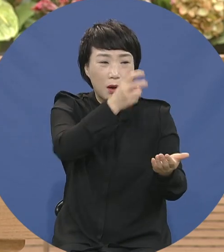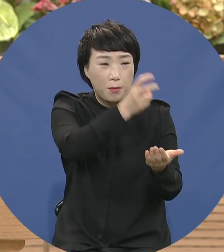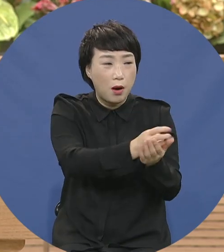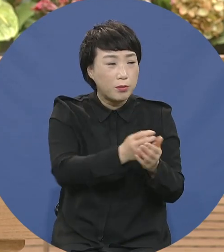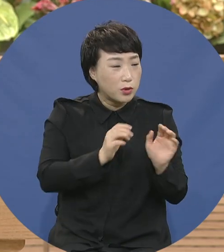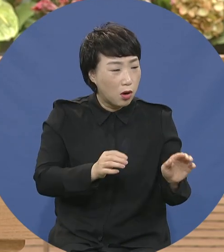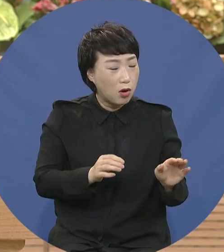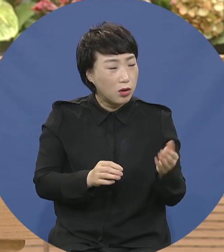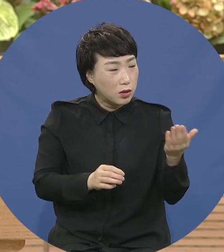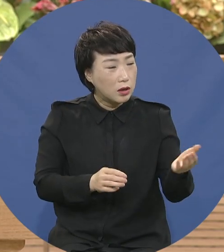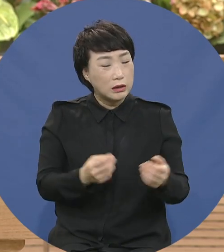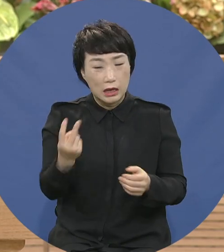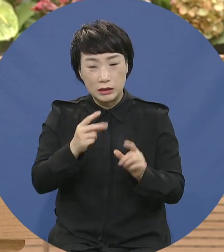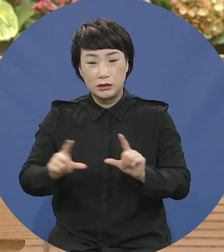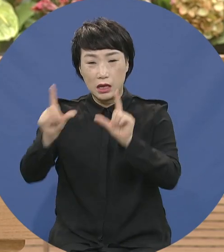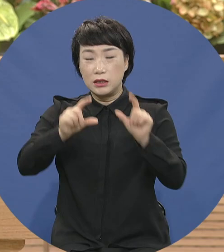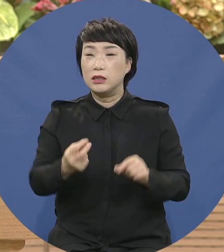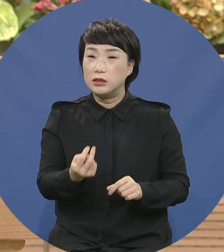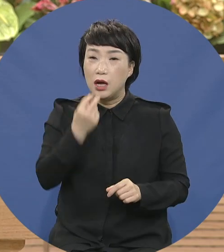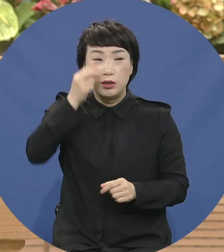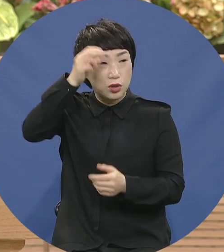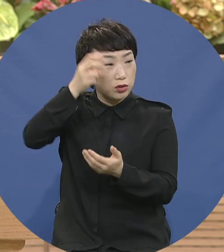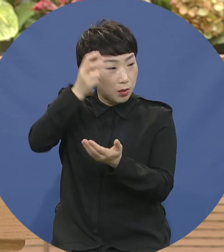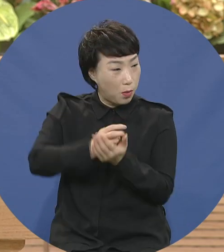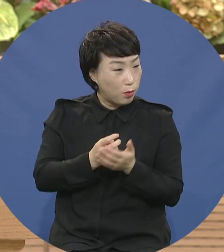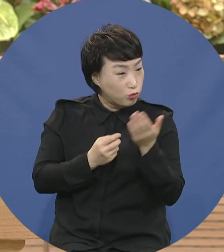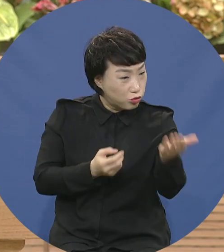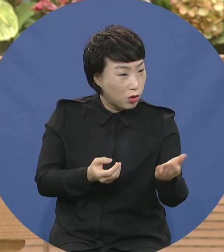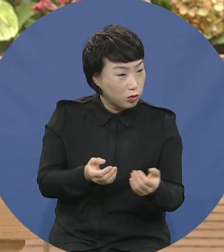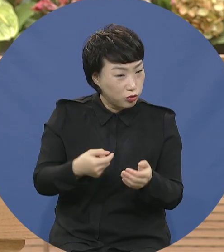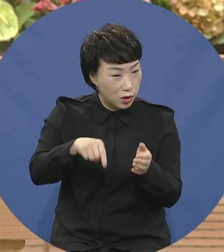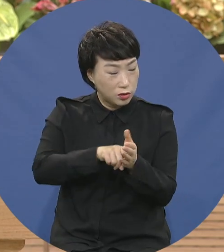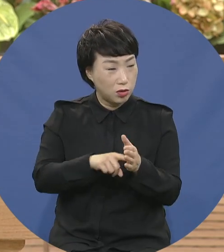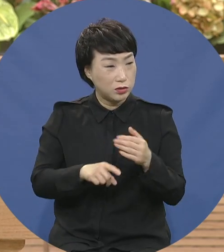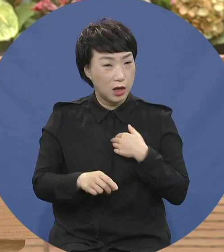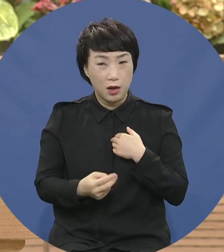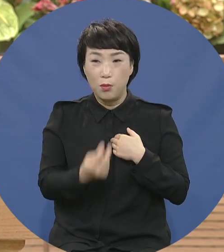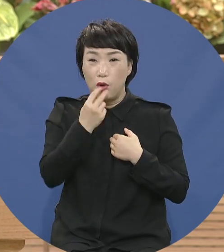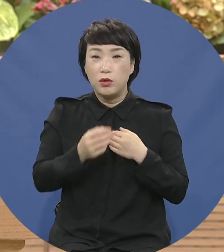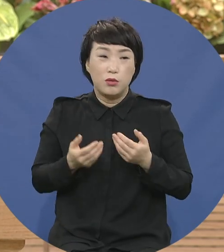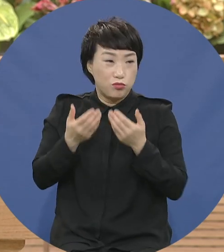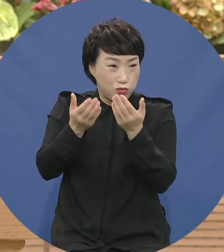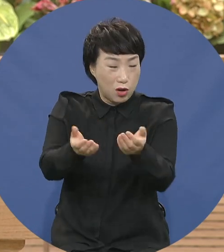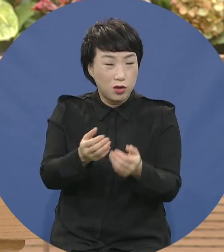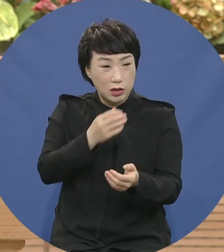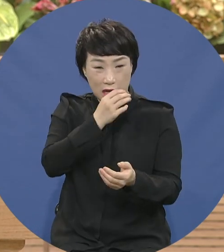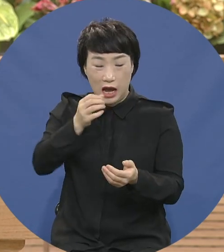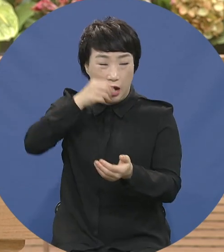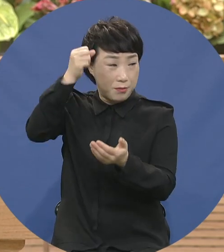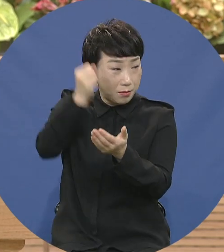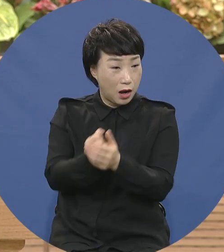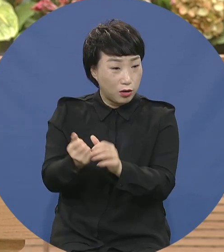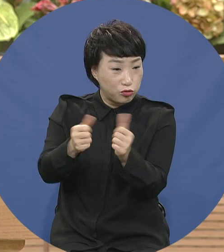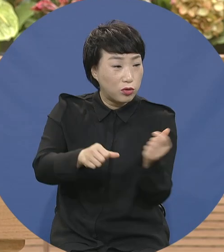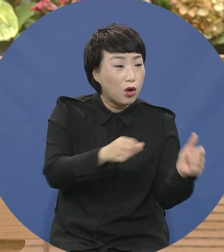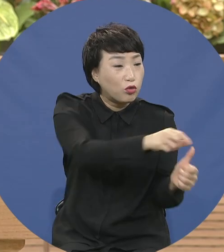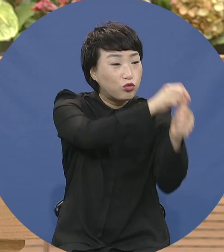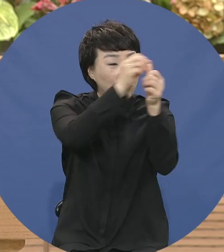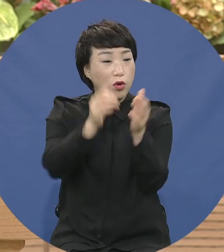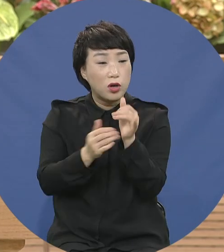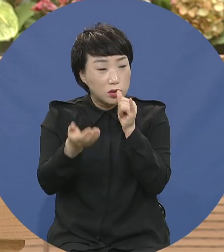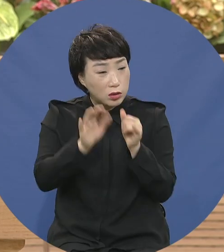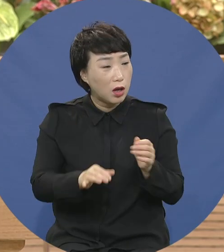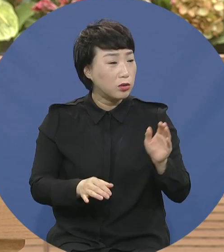다시 살리라는 생명의 성령의 법을 주기 위해서 목숨 내놓고 십자가에서 죽어서 너를